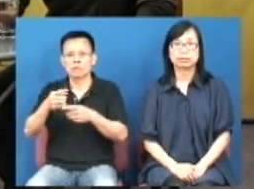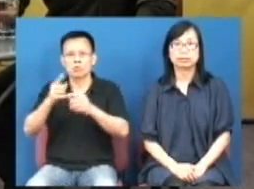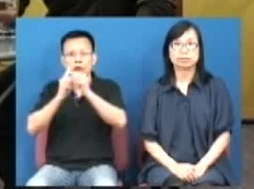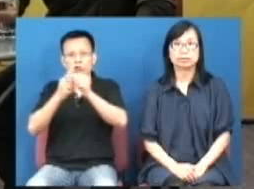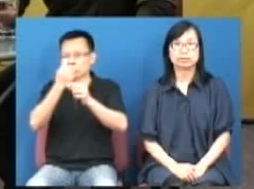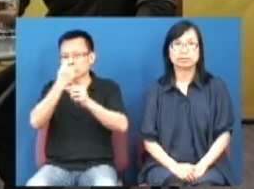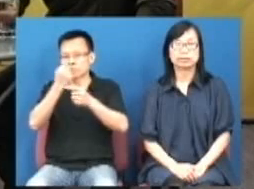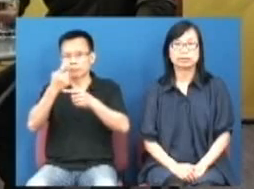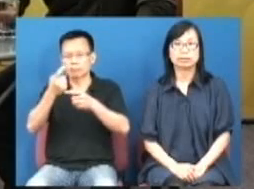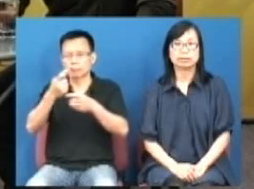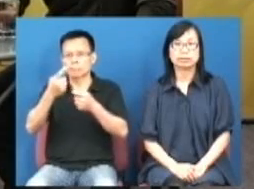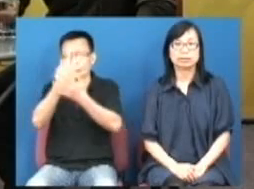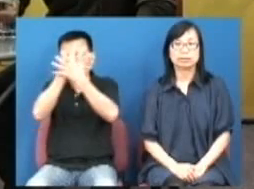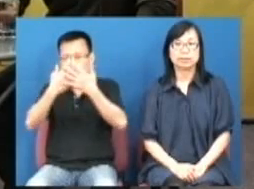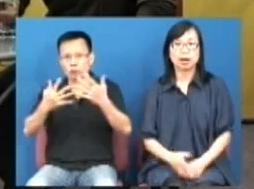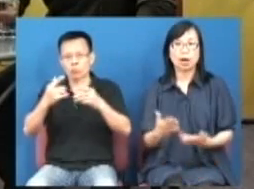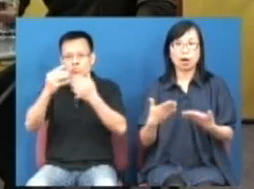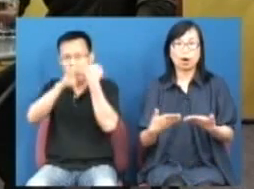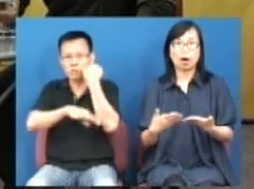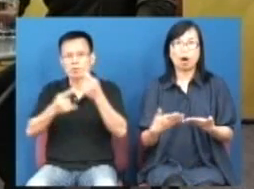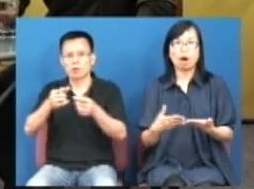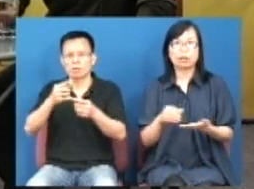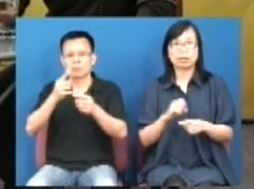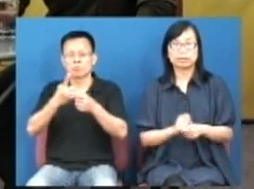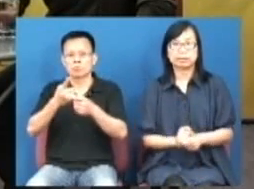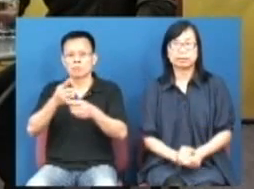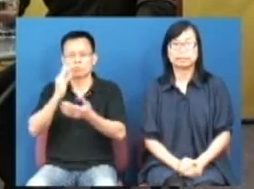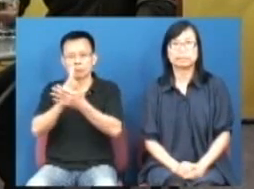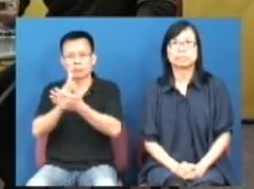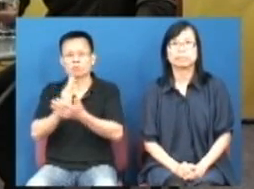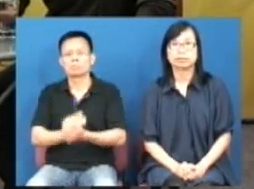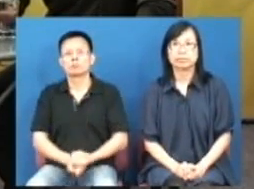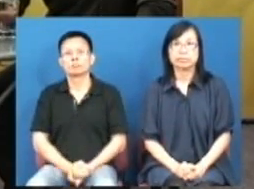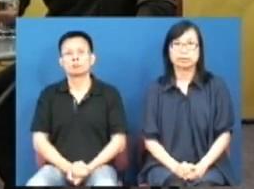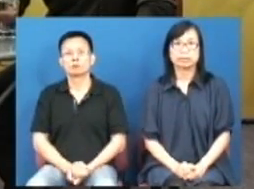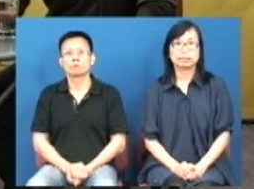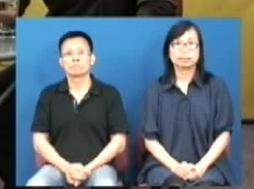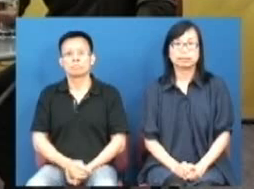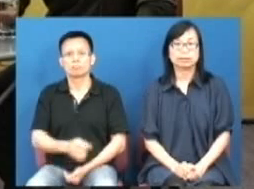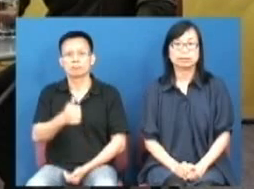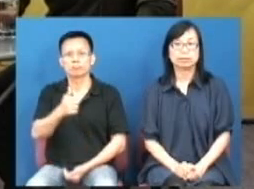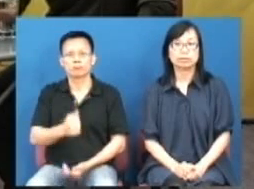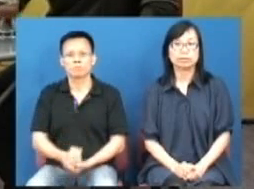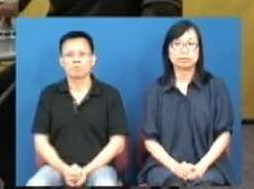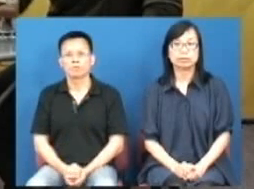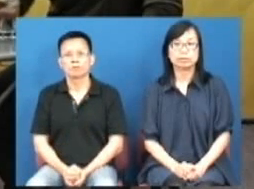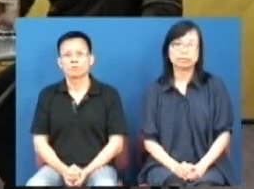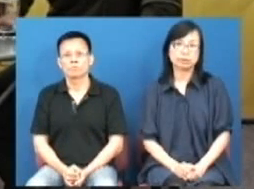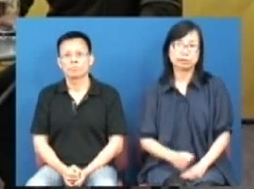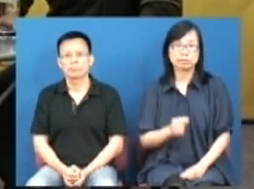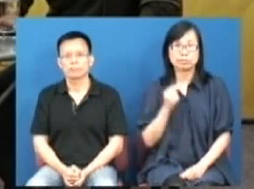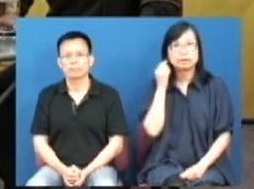上媒體嘅定義係有唔同㗎啦。 好，咁我哋而家會播俾蕭生㗎。 好，係。